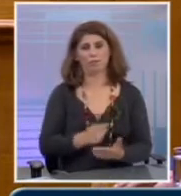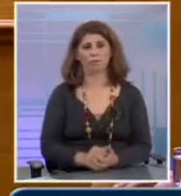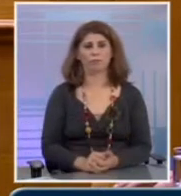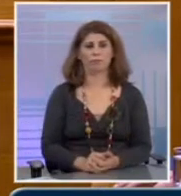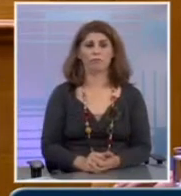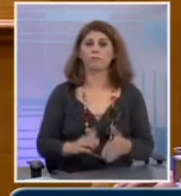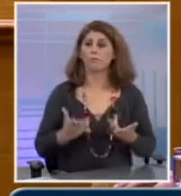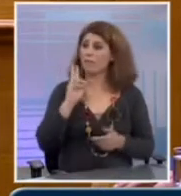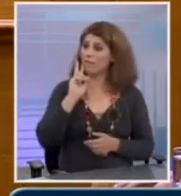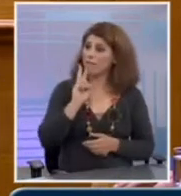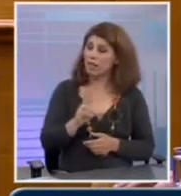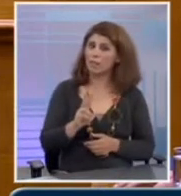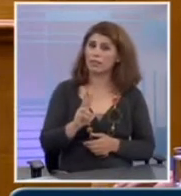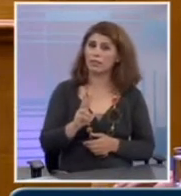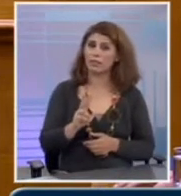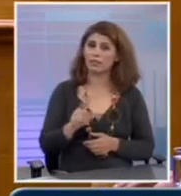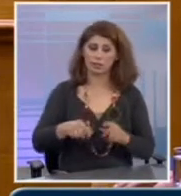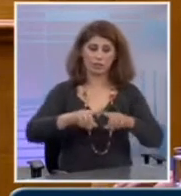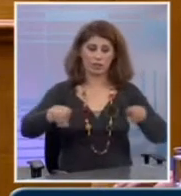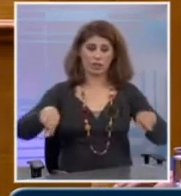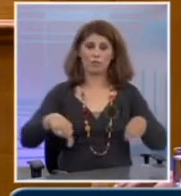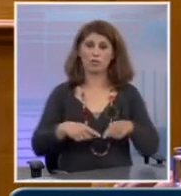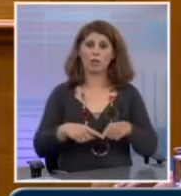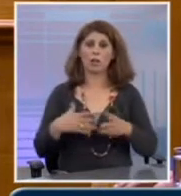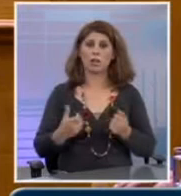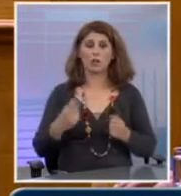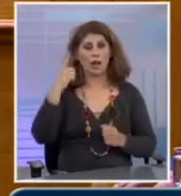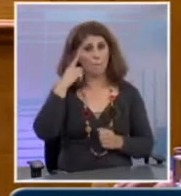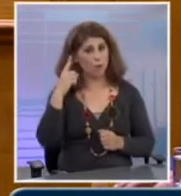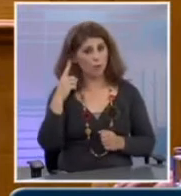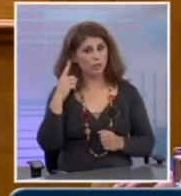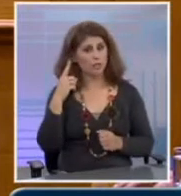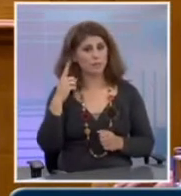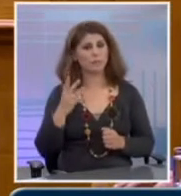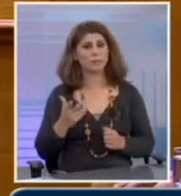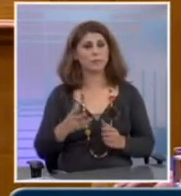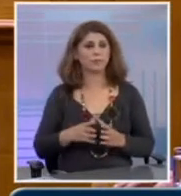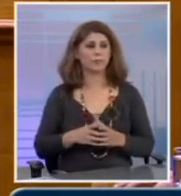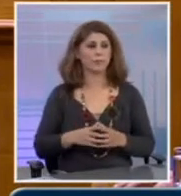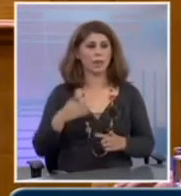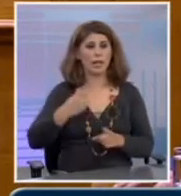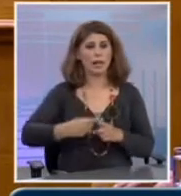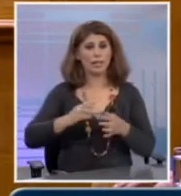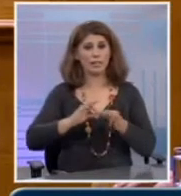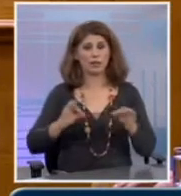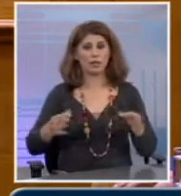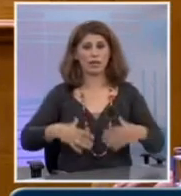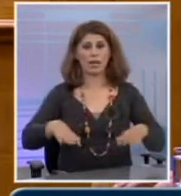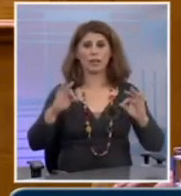διότι φαίνεται ότι στην αίθουσα αυτή επικρατούν απόψεις ότι η ελληνική ιστορία άρχισε